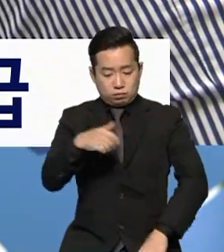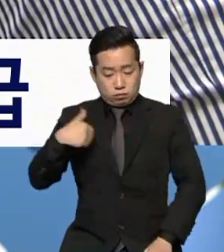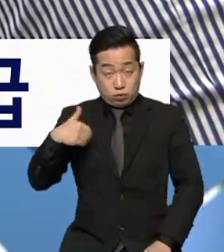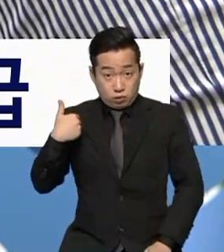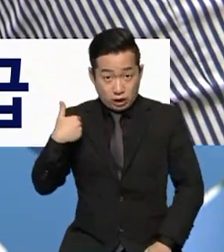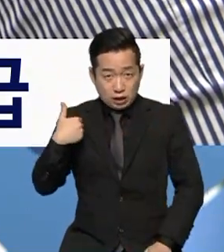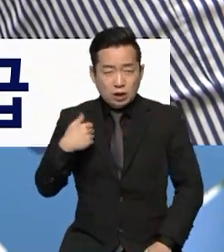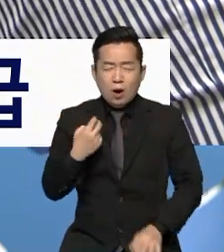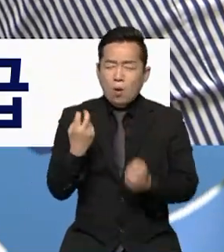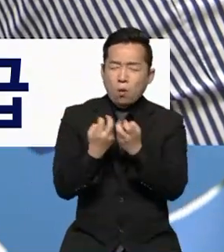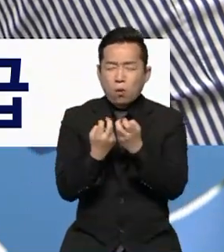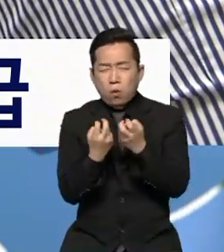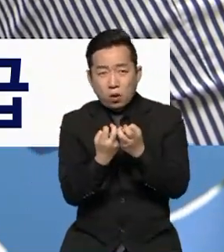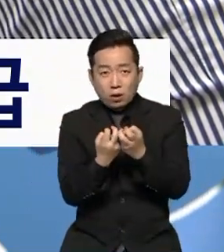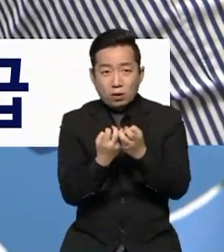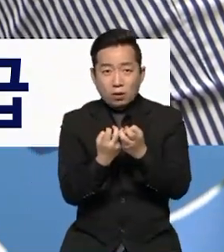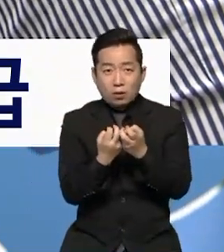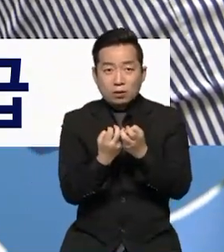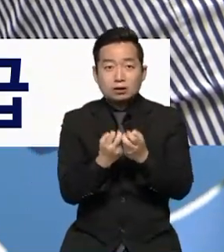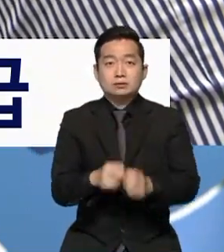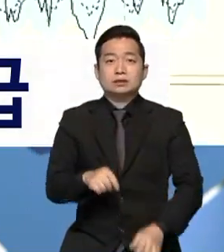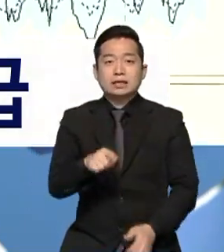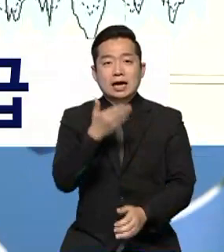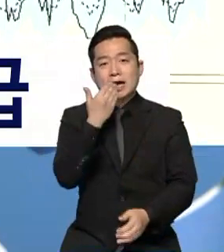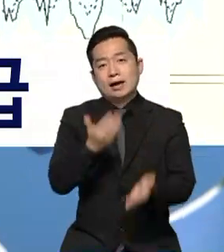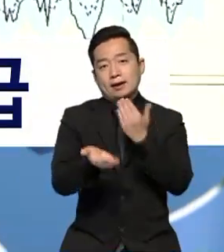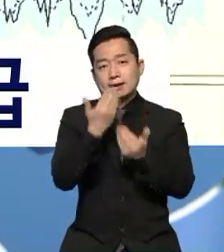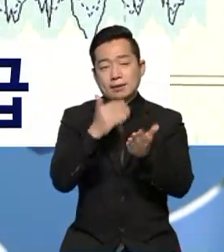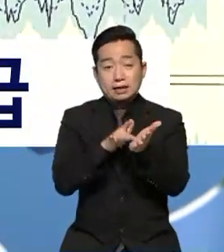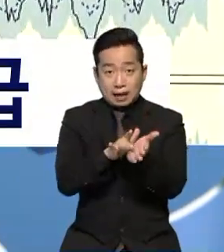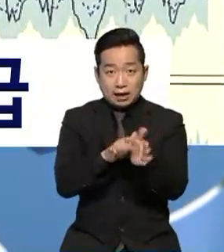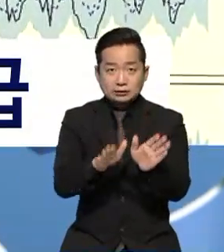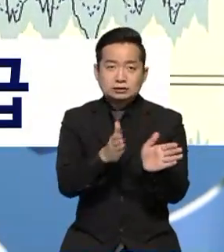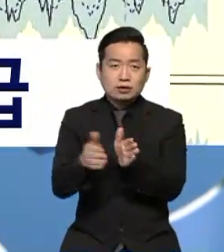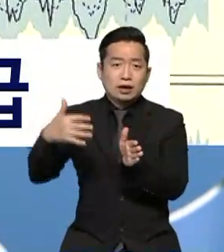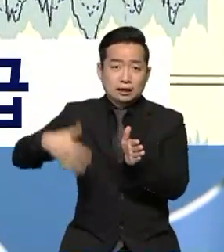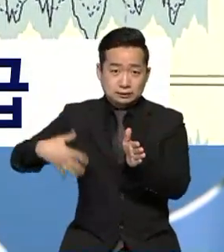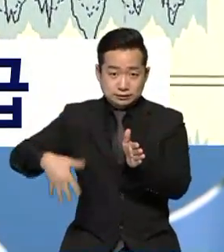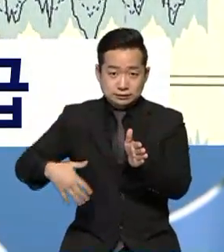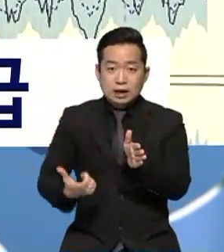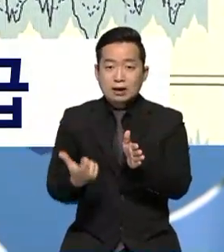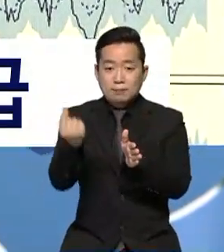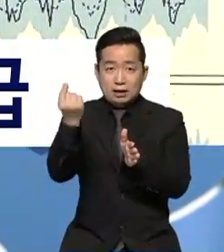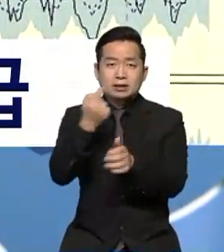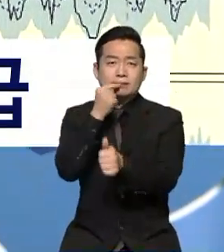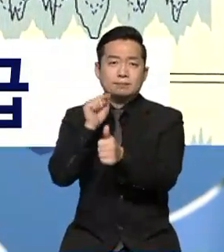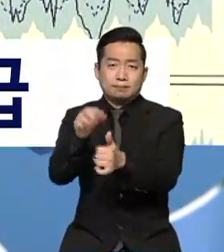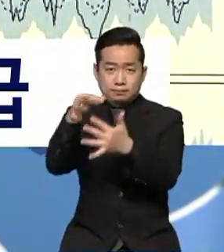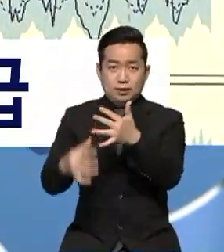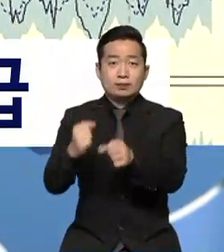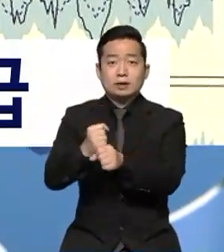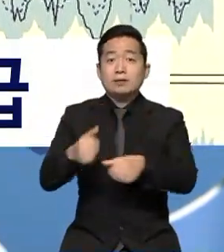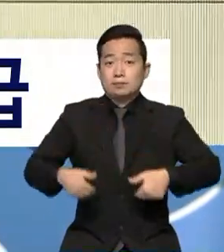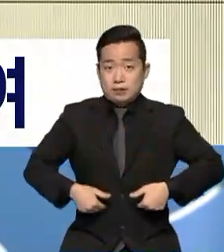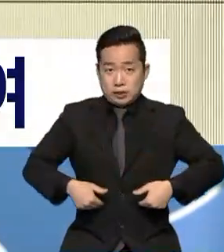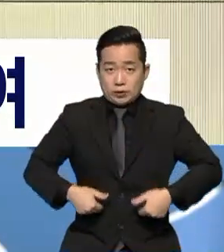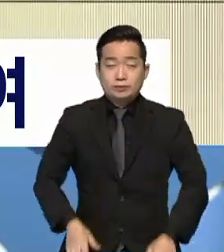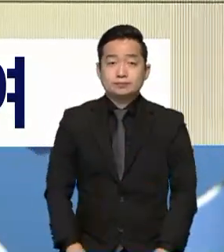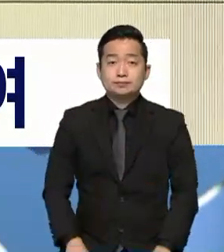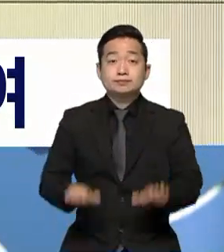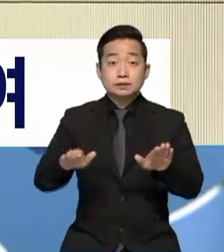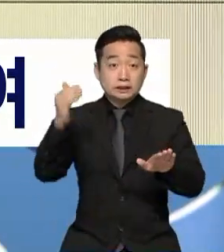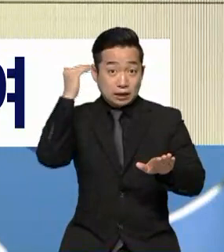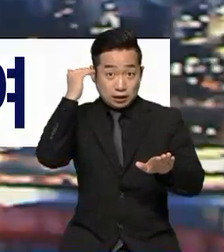지푸라기 잡는 심정으로 항생제 쓴 건데 이게 여전히 정비되지 않고 있습니다 빨리 지친 마련돼야 합니다 게다가